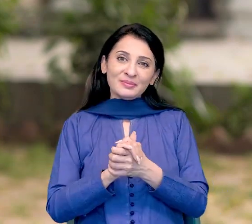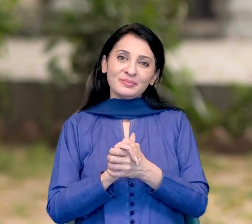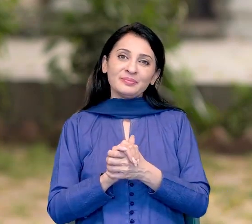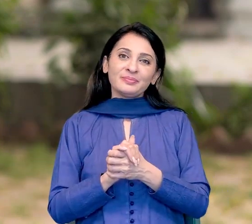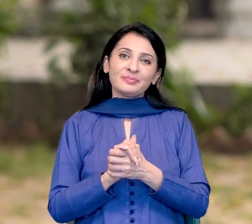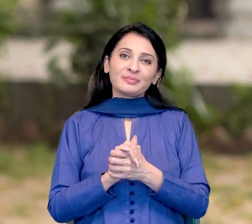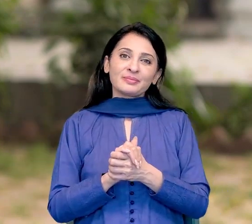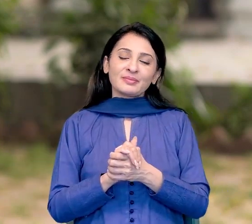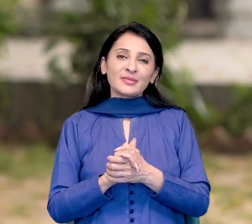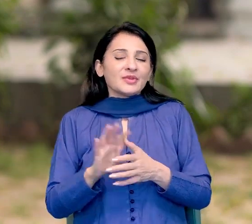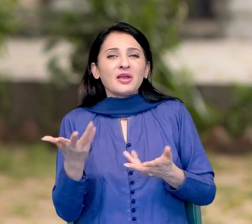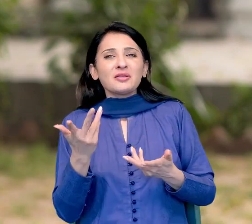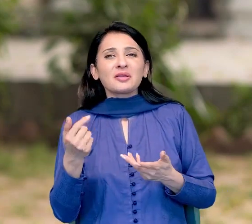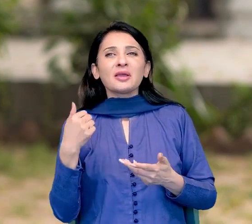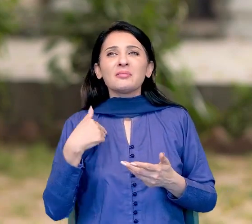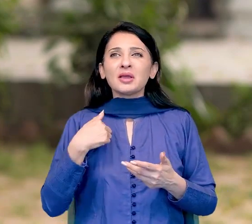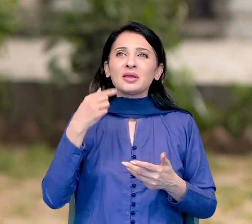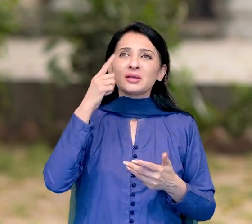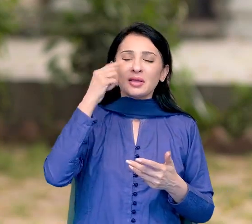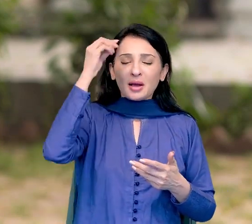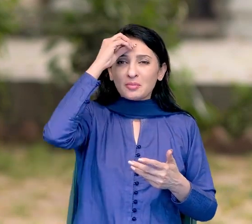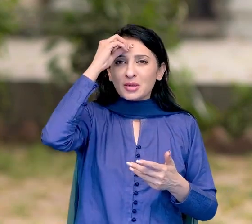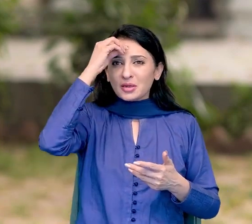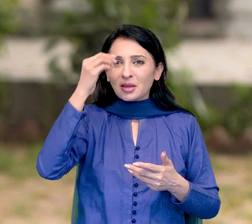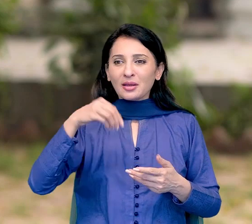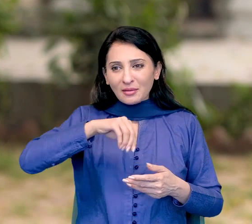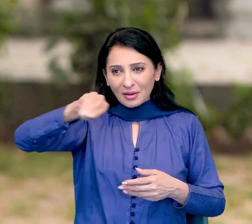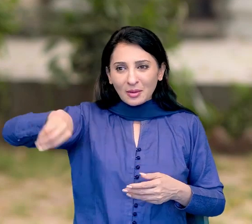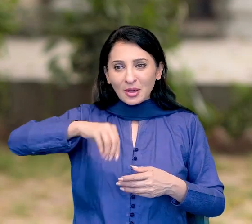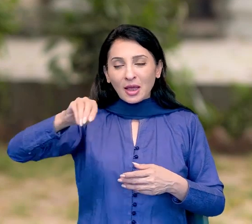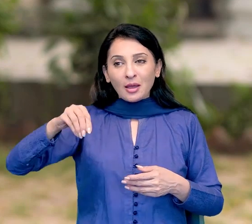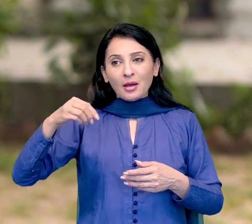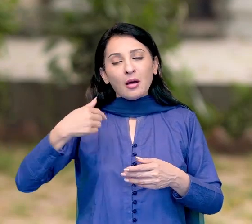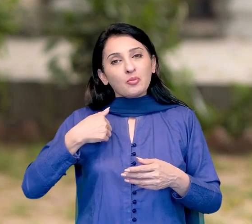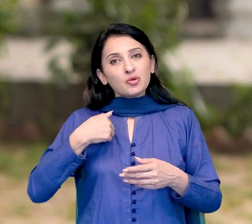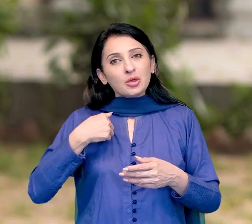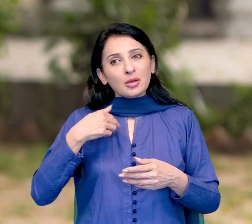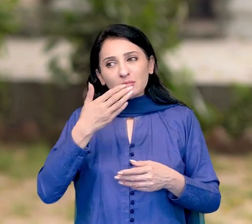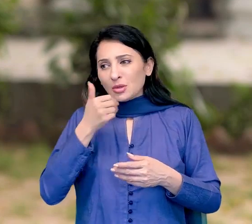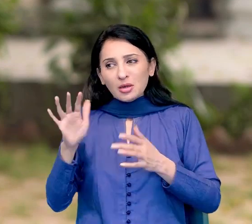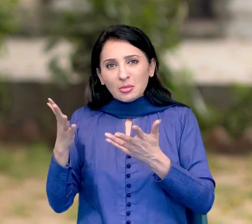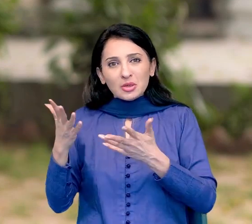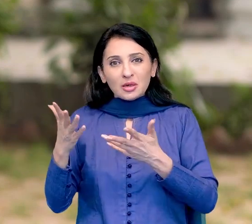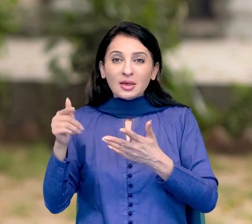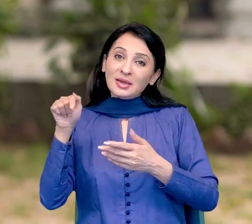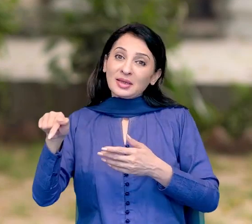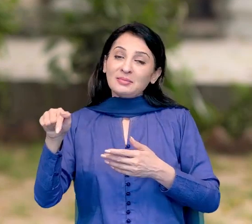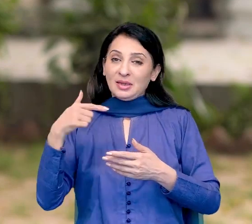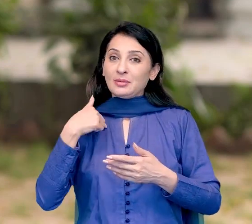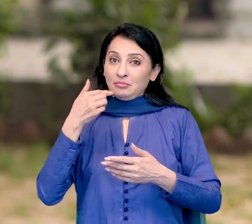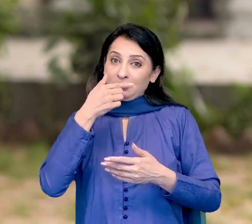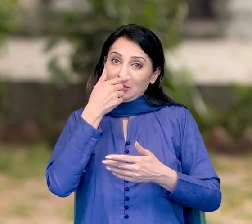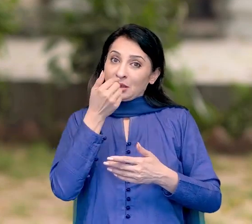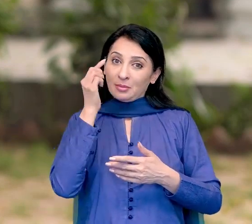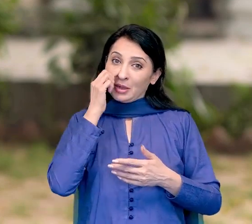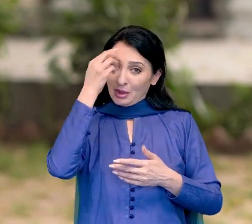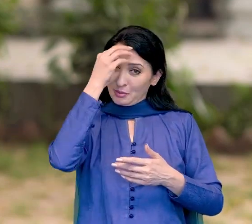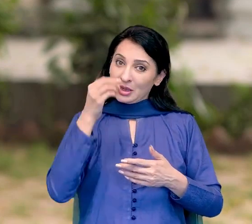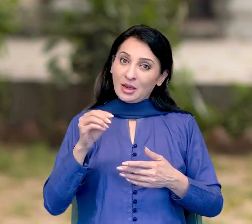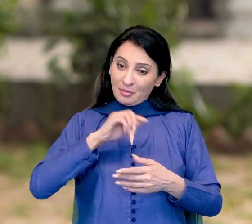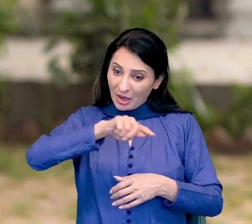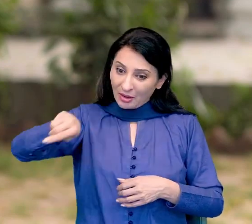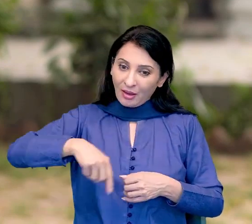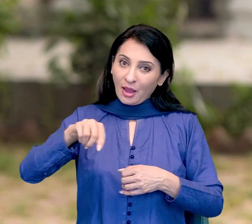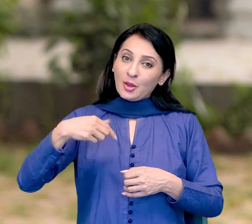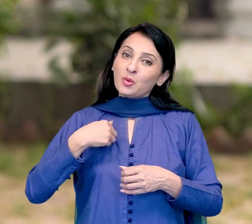ہیں, that's an act of love. وہ میری امی نے میرے لیے کھانا بنایا ہے, مجھے بھوک نہیں بھی ہوگی تو میں کھاؤں گی کیونکہ انہوں نے میرے لیے پیار سے